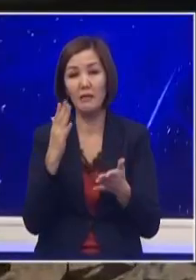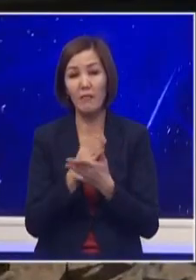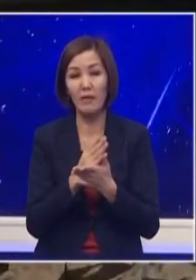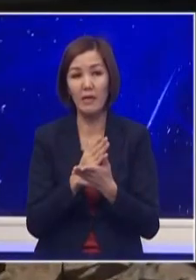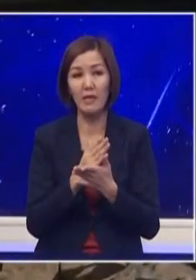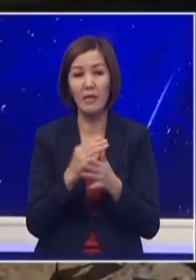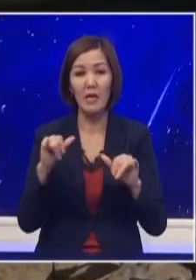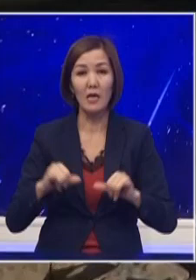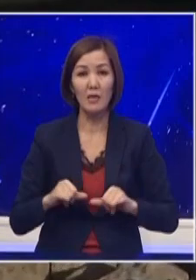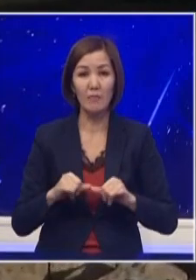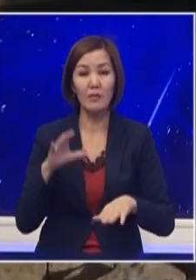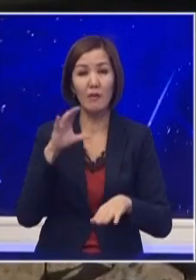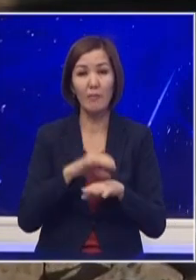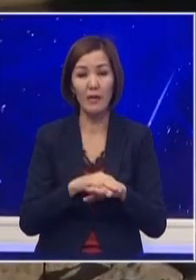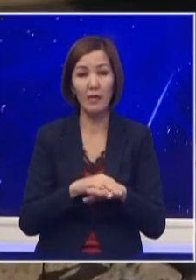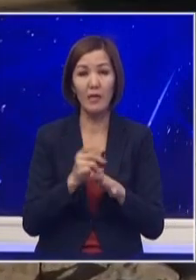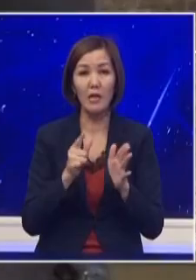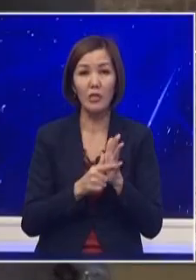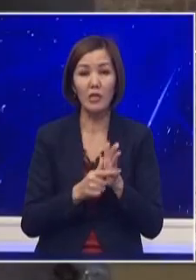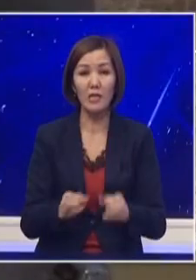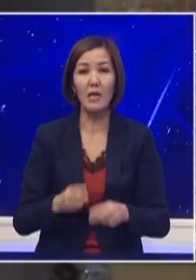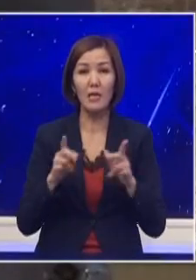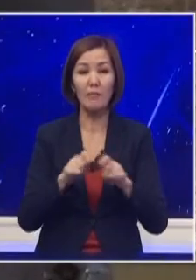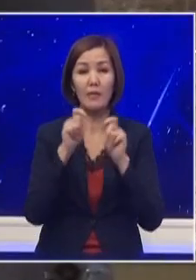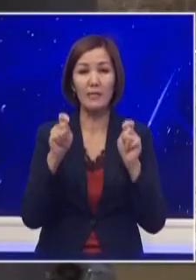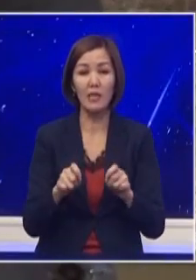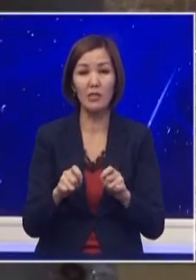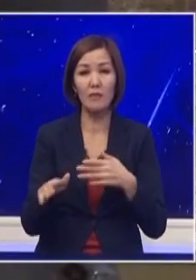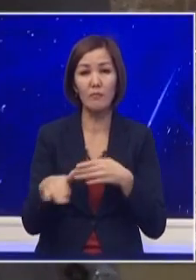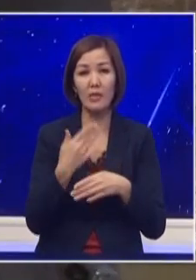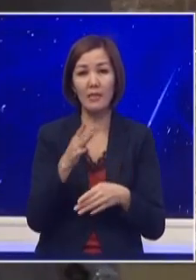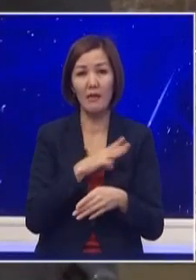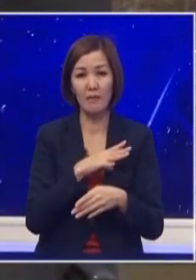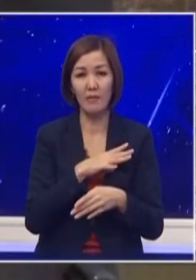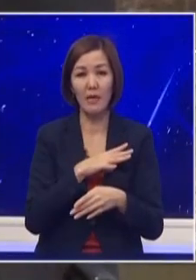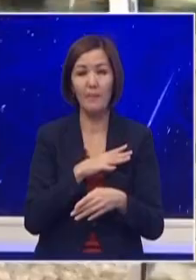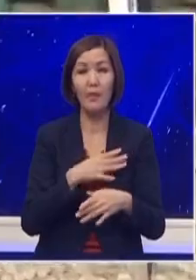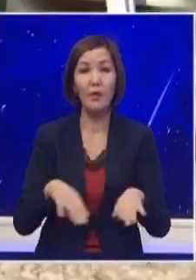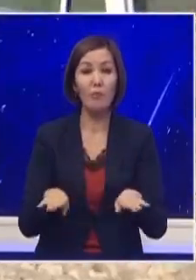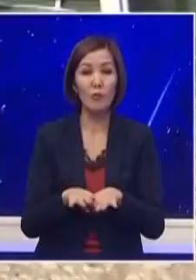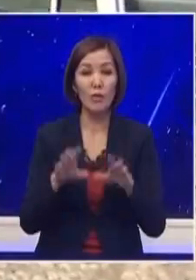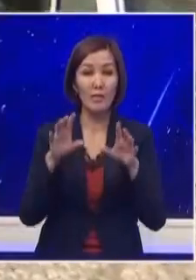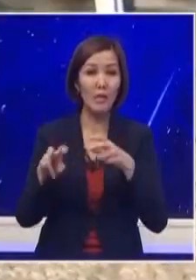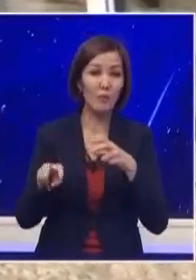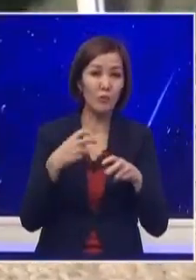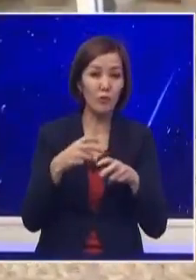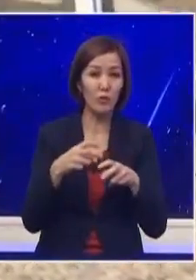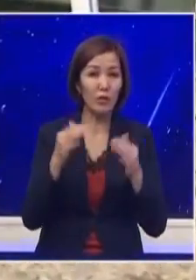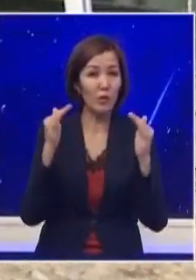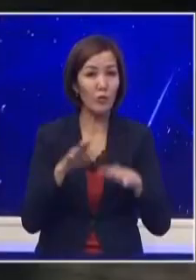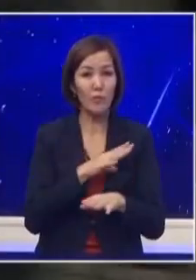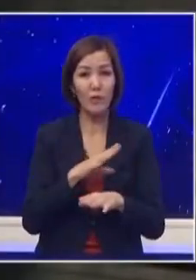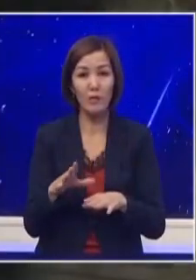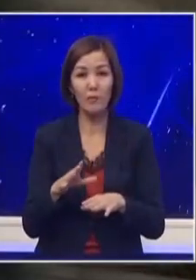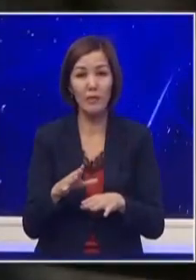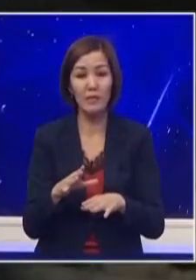көбейіп кеткен. Көктемнен бері жеті қылмыс ашылып, жазалылар жазаланыпты. Ал мұндай заң бұзушылықтар азаймаса,